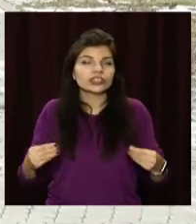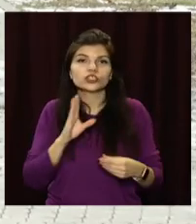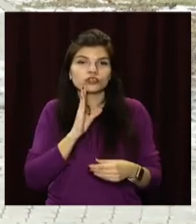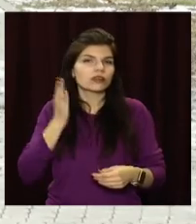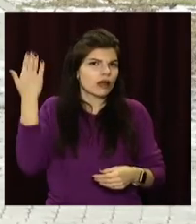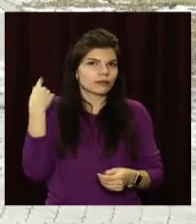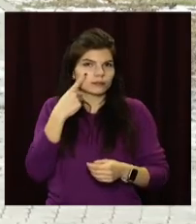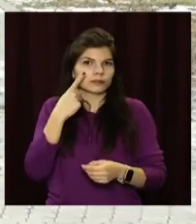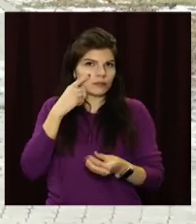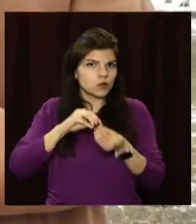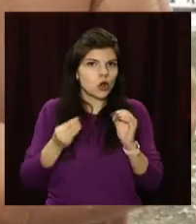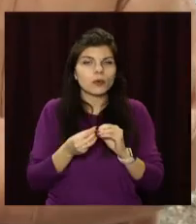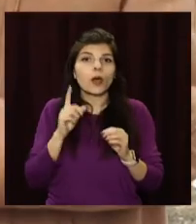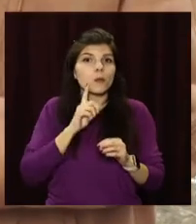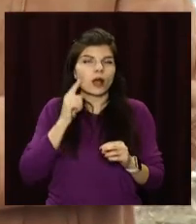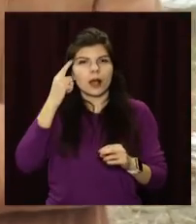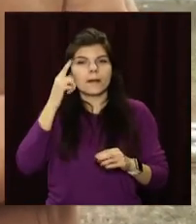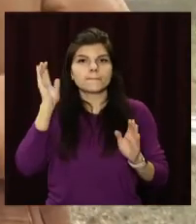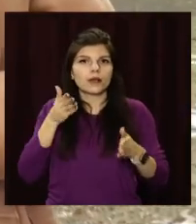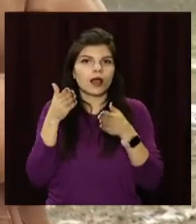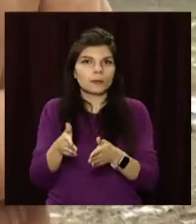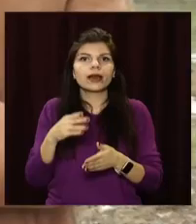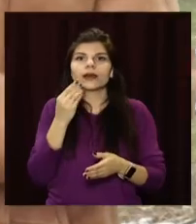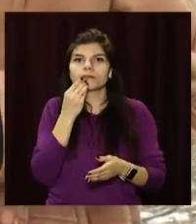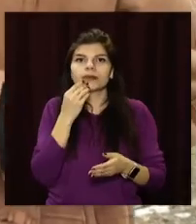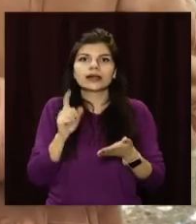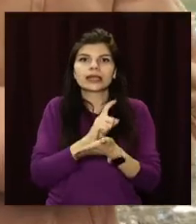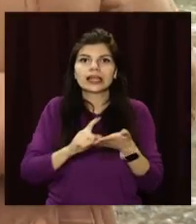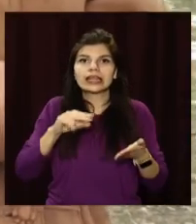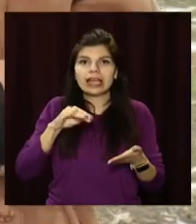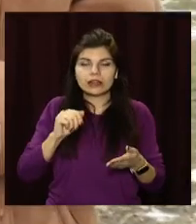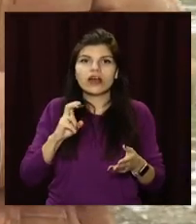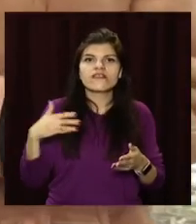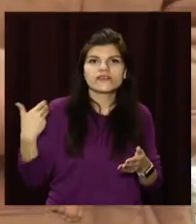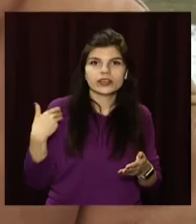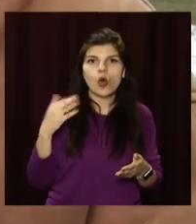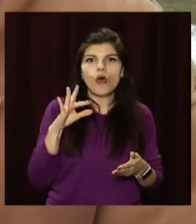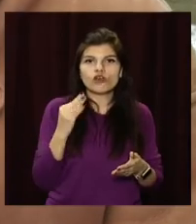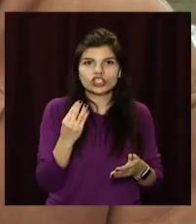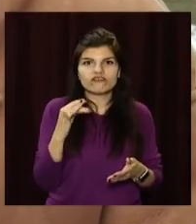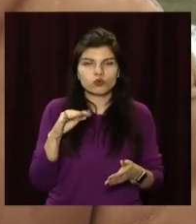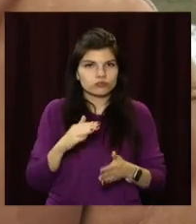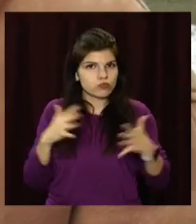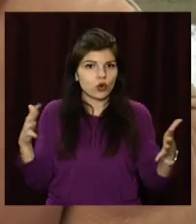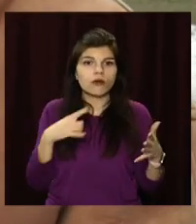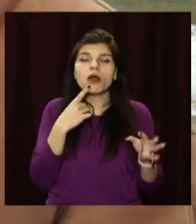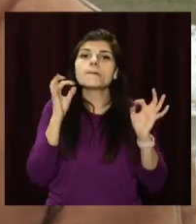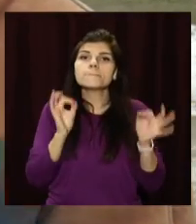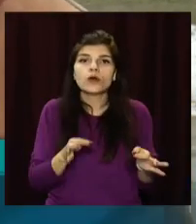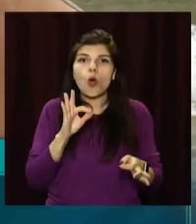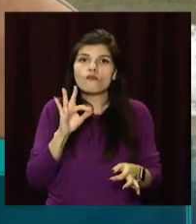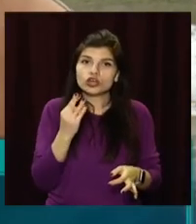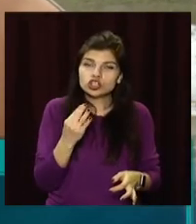стикалася з такими проблемами, поки не сіла на збалансовану дієту з високим вмістом овочів та фруктів. Тільки правильні фрукти,